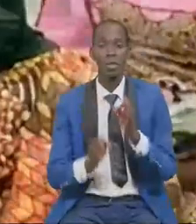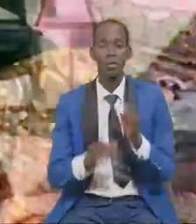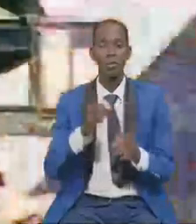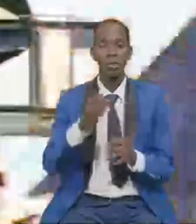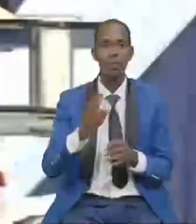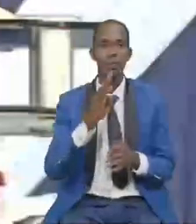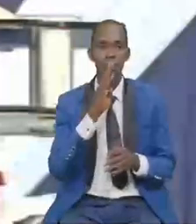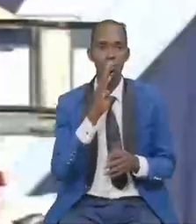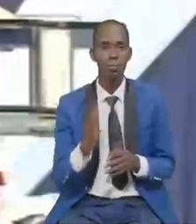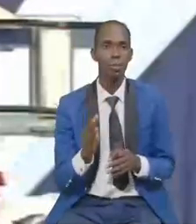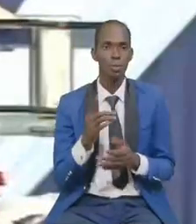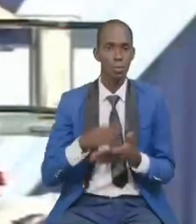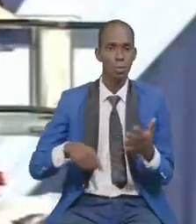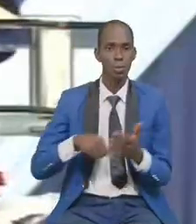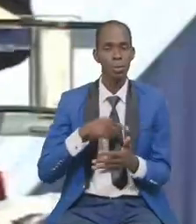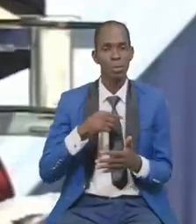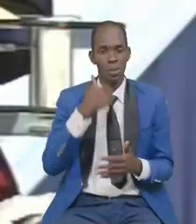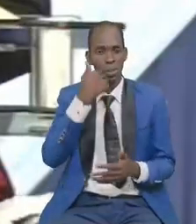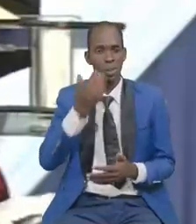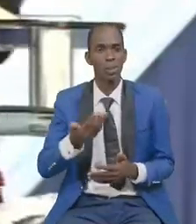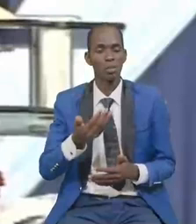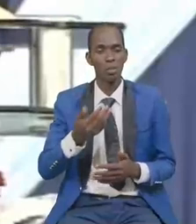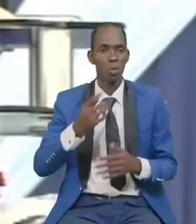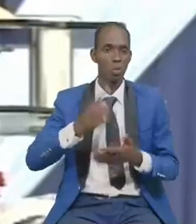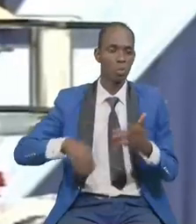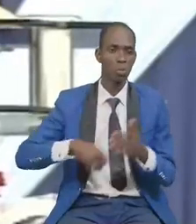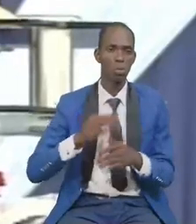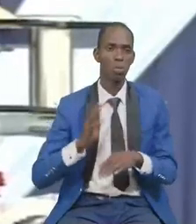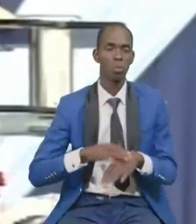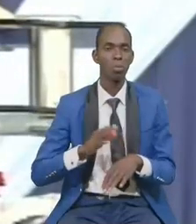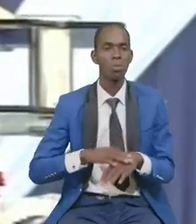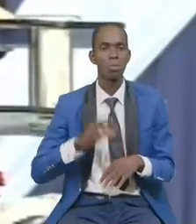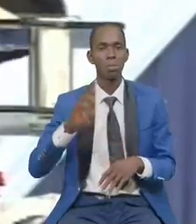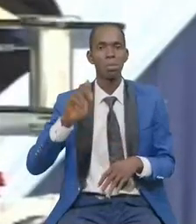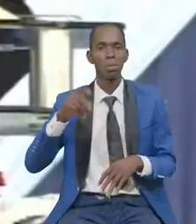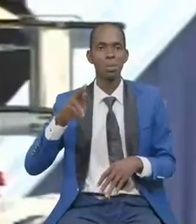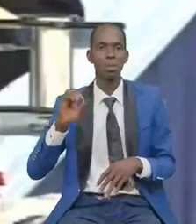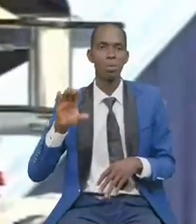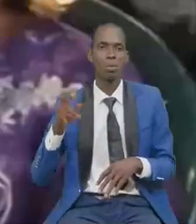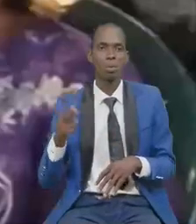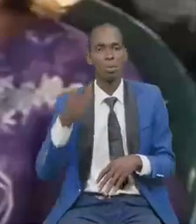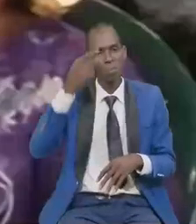1 Pierre 4, 14. Si vous êtes outragé pour le nom de Christ,